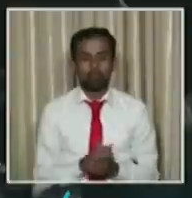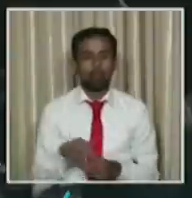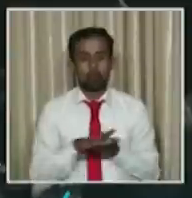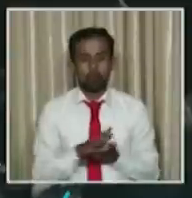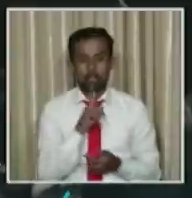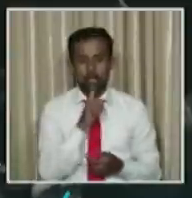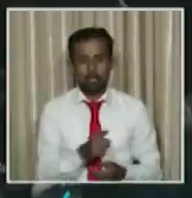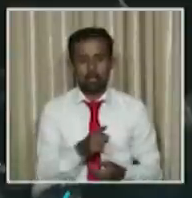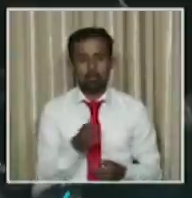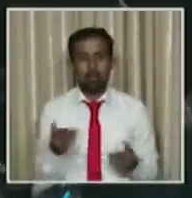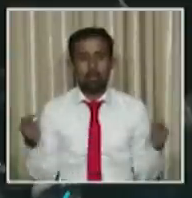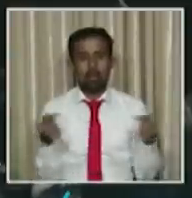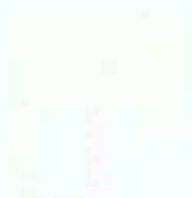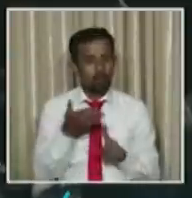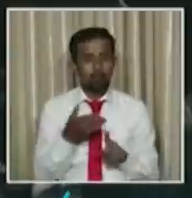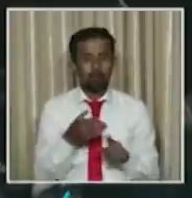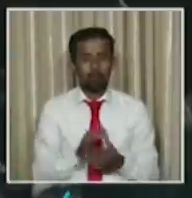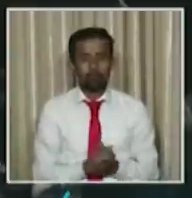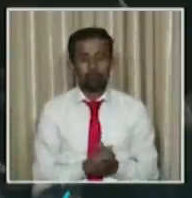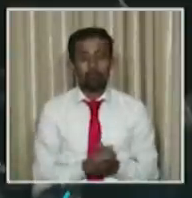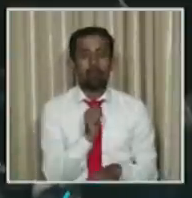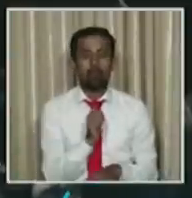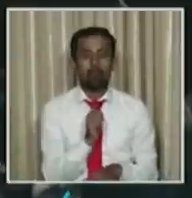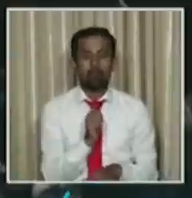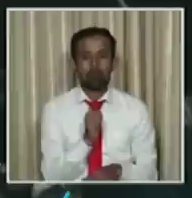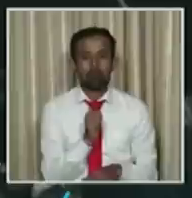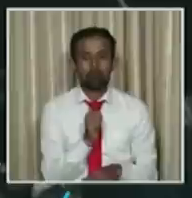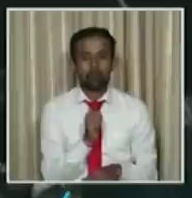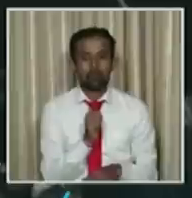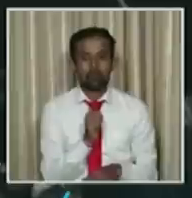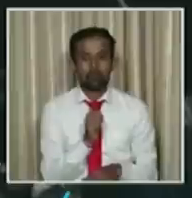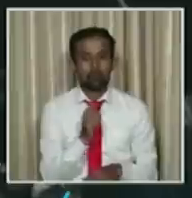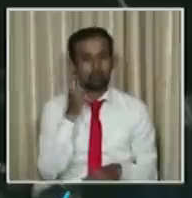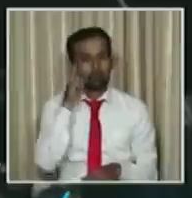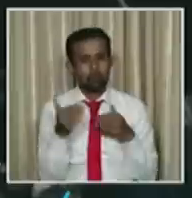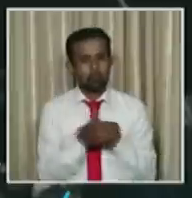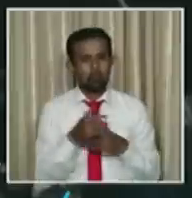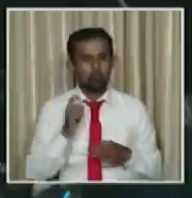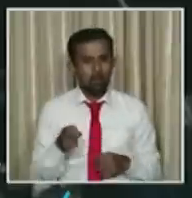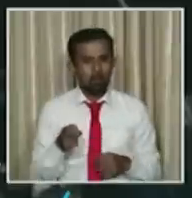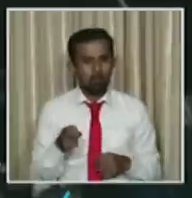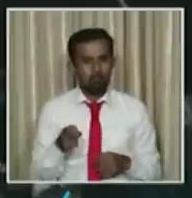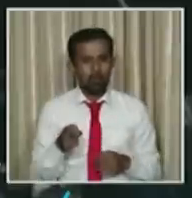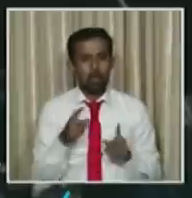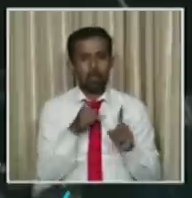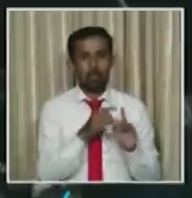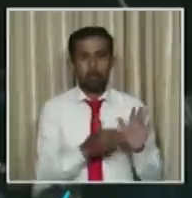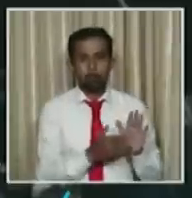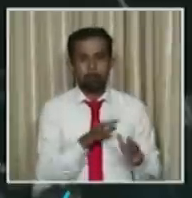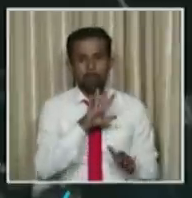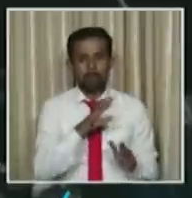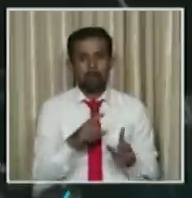රටට පැහැදිලි මේ නෞකා දෙකේම සිද්ධිය චරාකාරයට ප්‍රමාද වෙන්න අදුෂ්‍යමාන හේතුවක් මේක ඇතුලේ තියෙනවා කියන්නේ. ඒක තමයි ඩොලර් මිලියන 5යි